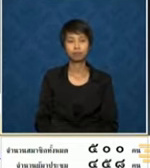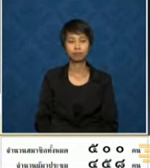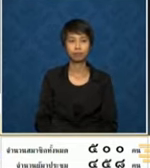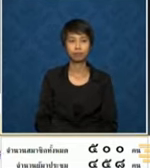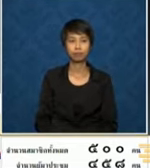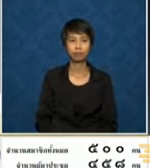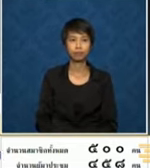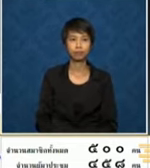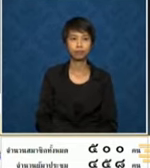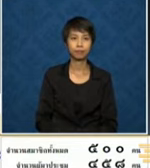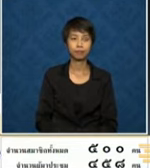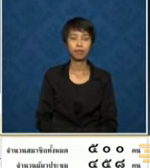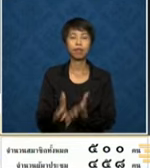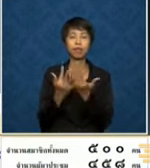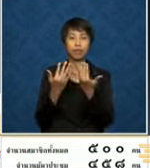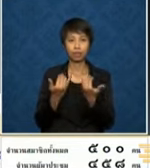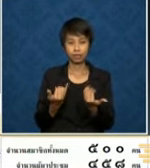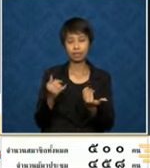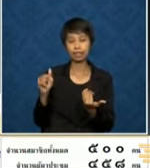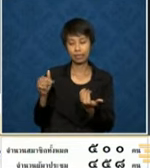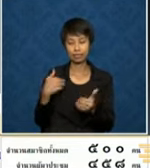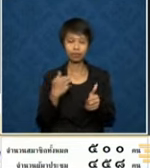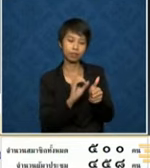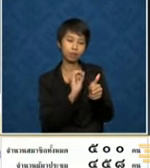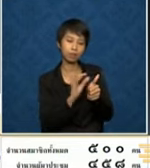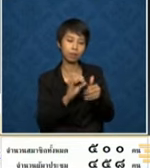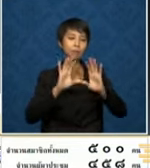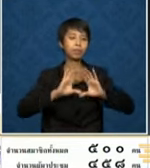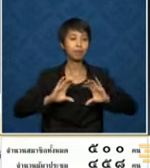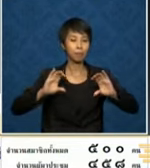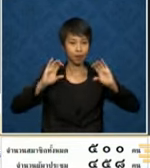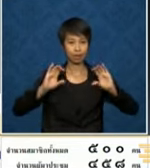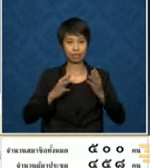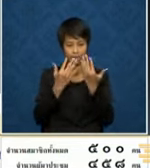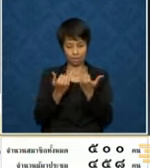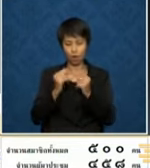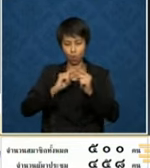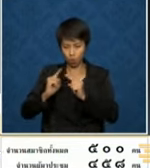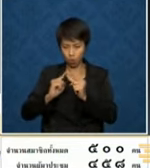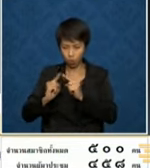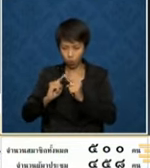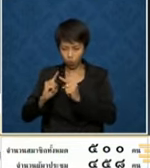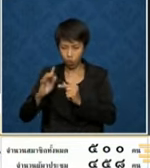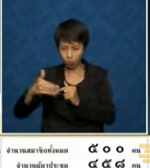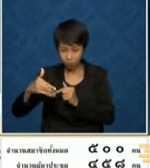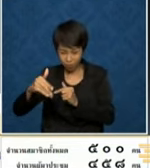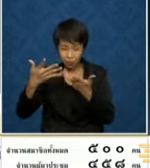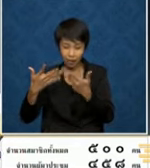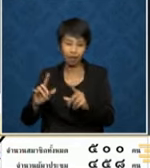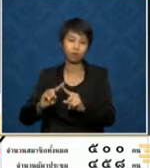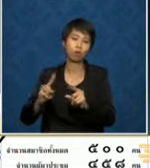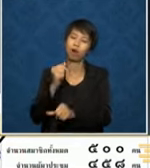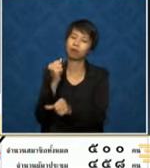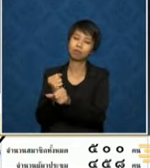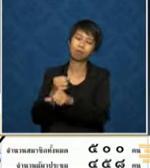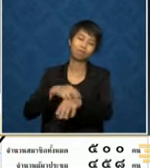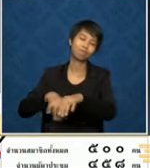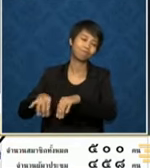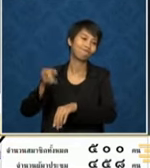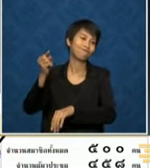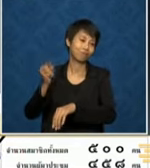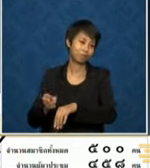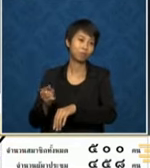อันนี้ก็ต้องบอกก็เป็นการให้ข้อเสนอแนะกับทางรัฐบาลค่ะว่าเร่งเจรจาไปก็จะสูญเปล่าถ้าไม่ได้ให้ผู้ส่งออก